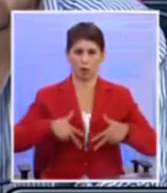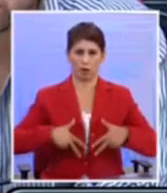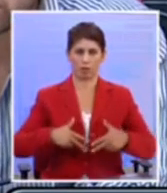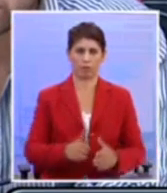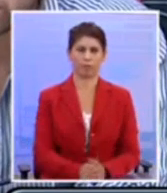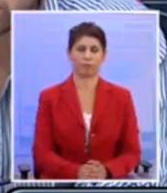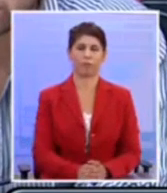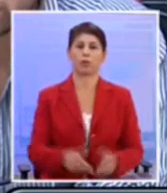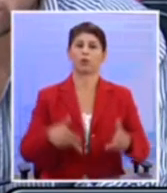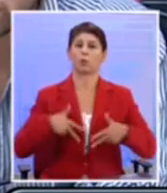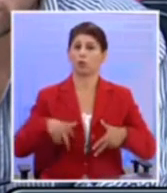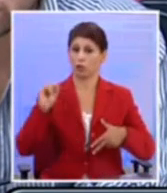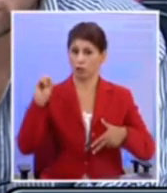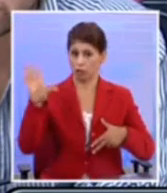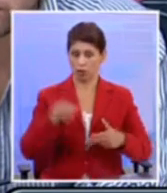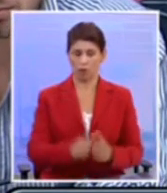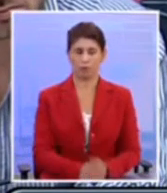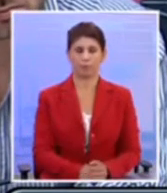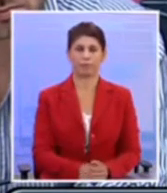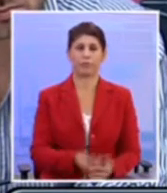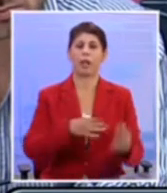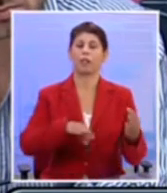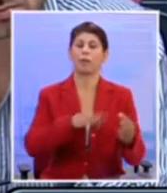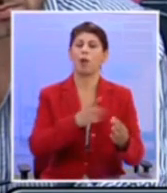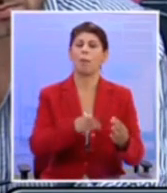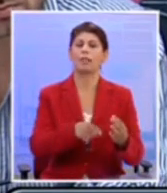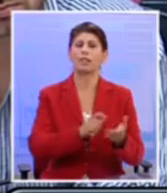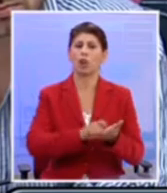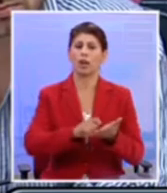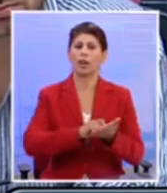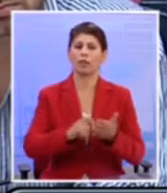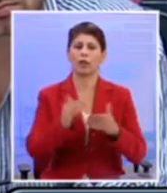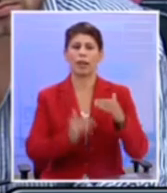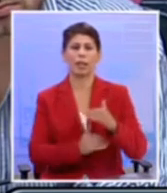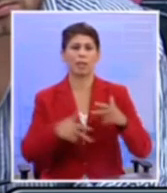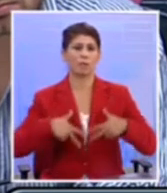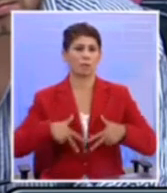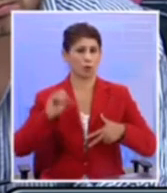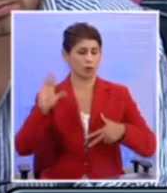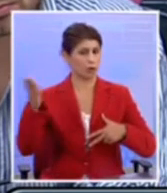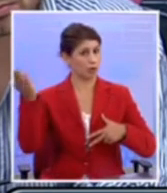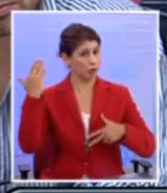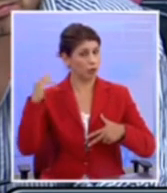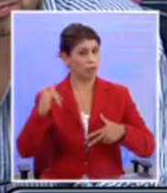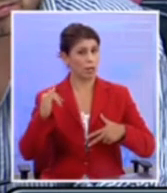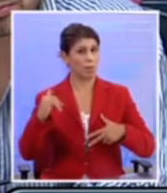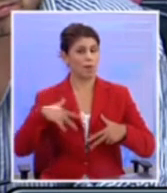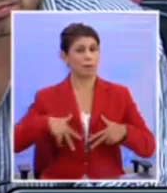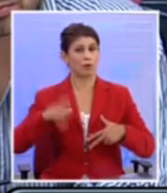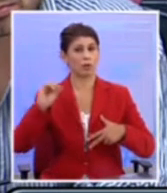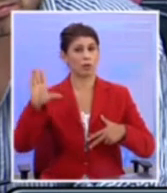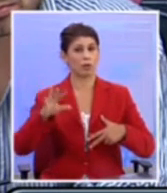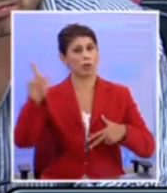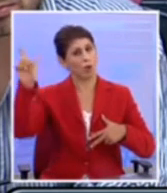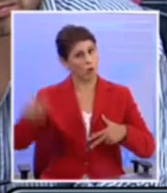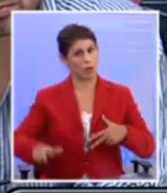του Υπουργείου Εξωτερικών, στο διπλωματικό γραφείο του Υφυπουργού Εξωτερικών. Τότε ήταν ακόμη Υπουργός Εξωτερικών